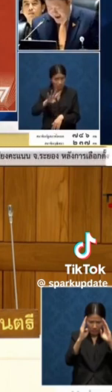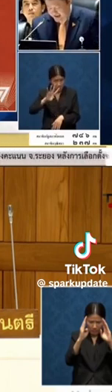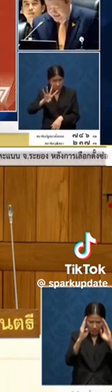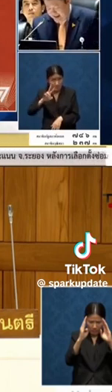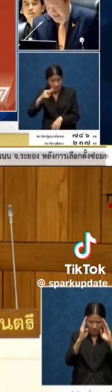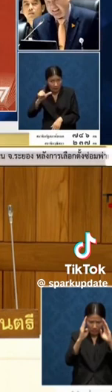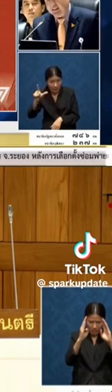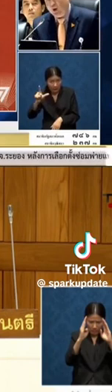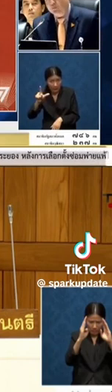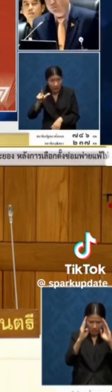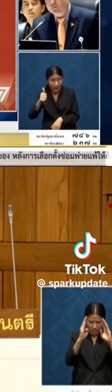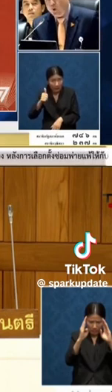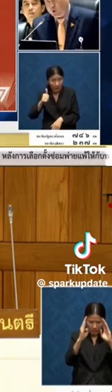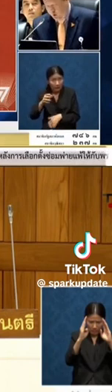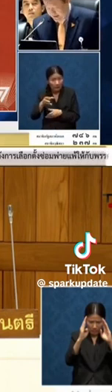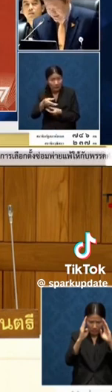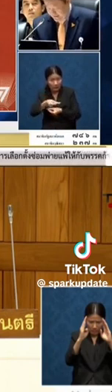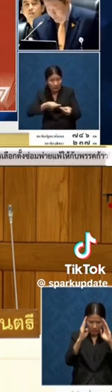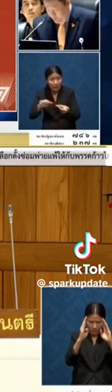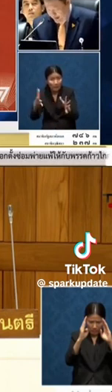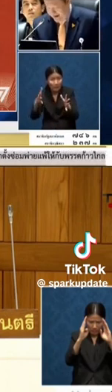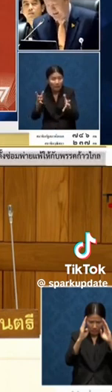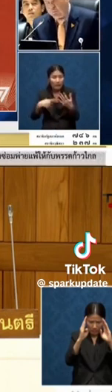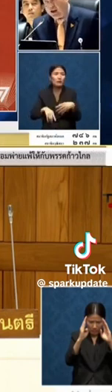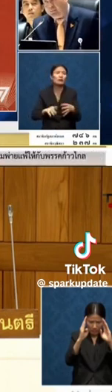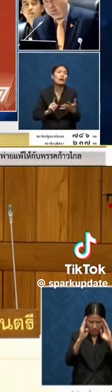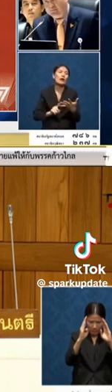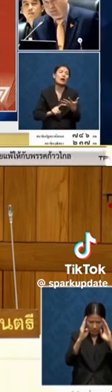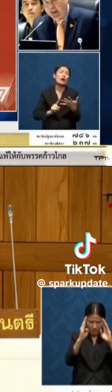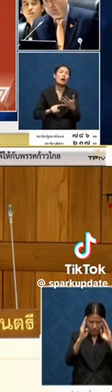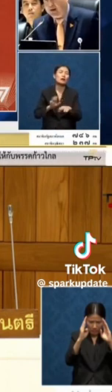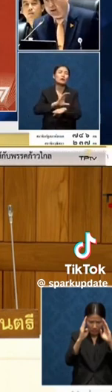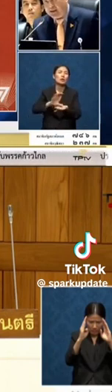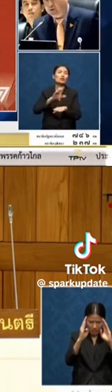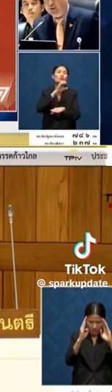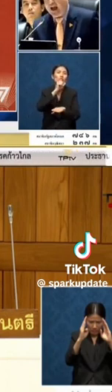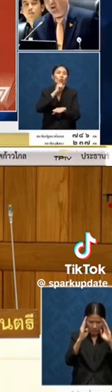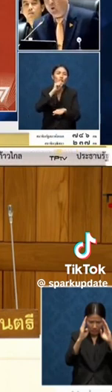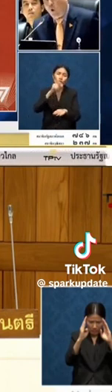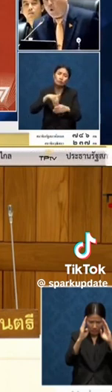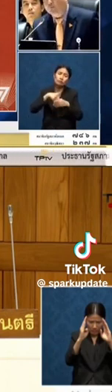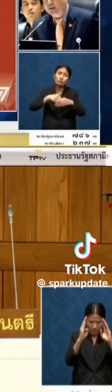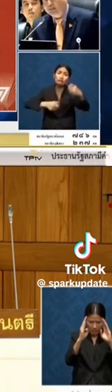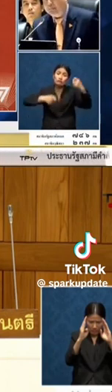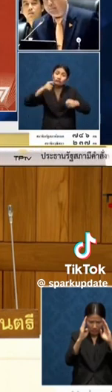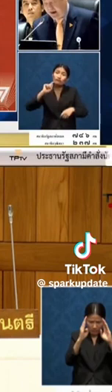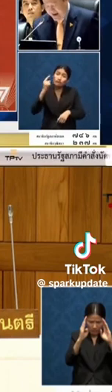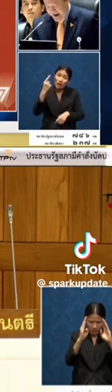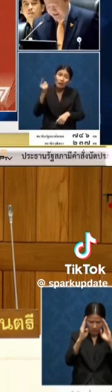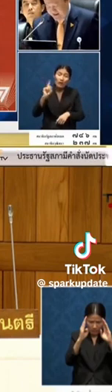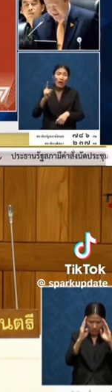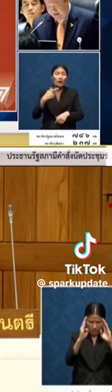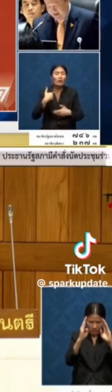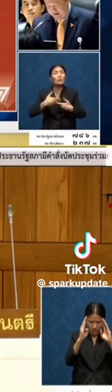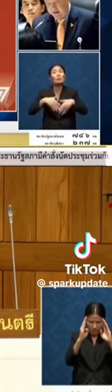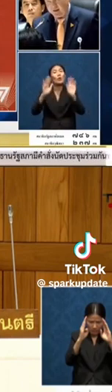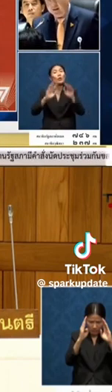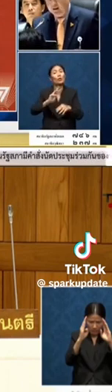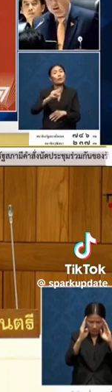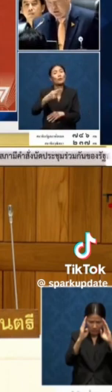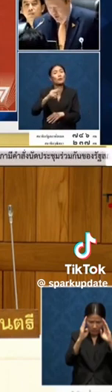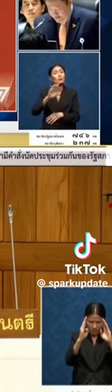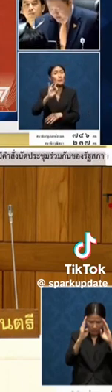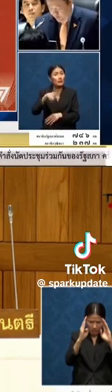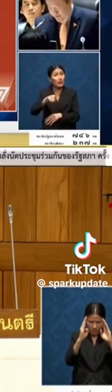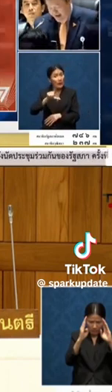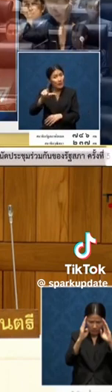ที่5สายสีส้มตกลงท่านจะประมูลใหม่หรือปล่อยให้มันไหลไปแบบมีส่วนต่าง 68,000 ล้าน